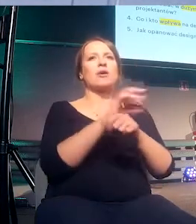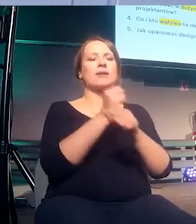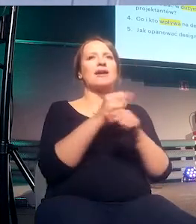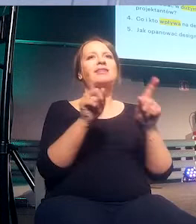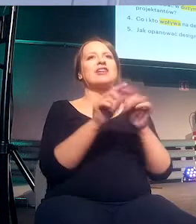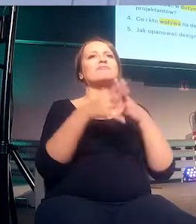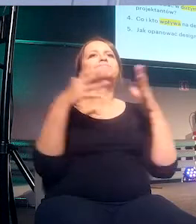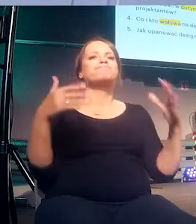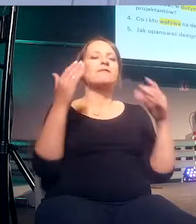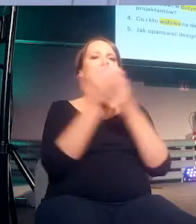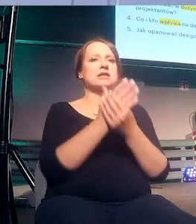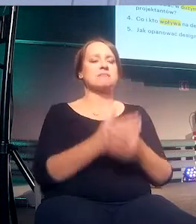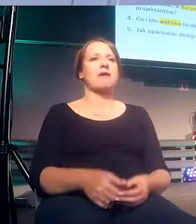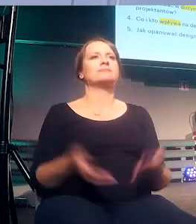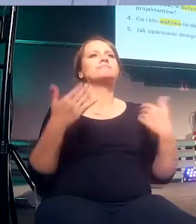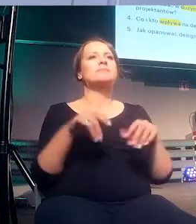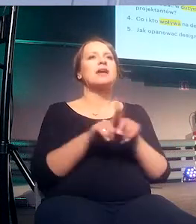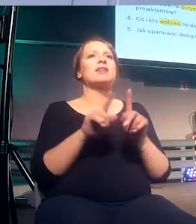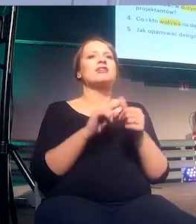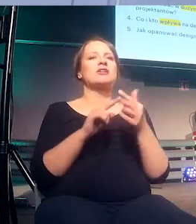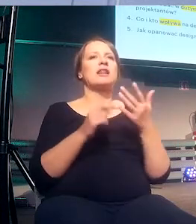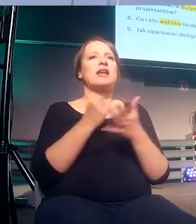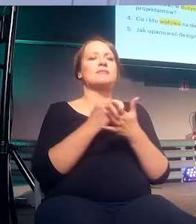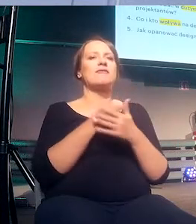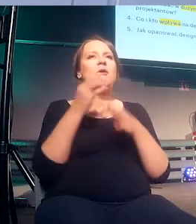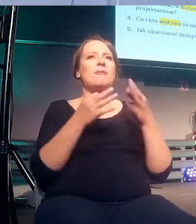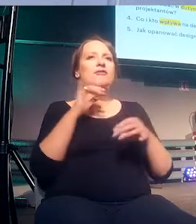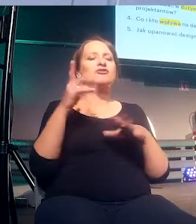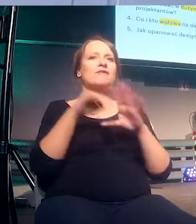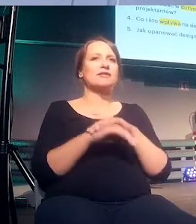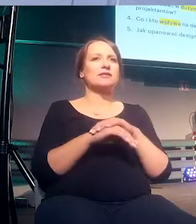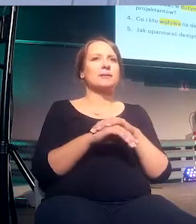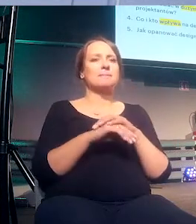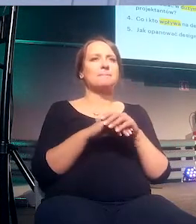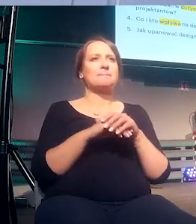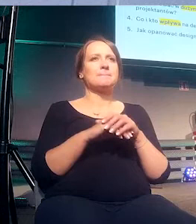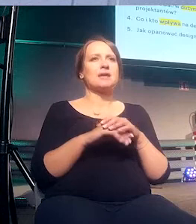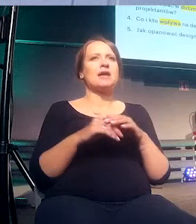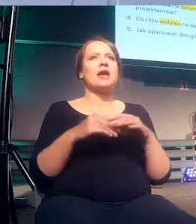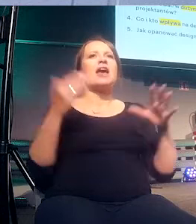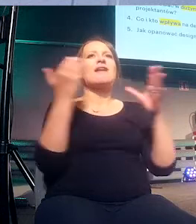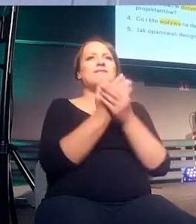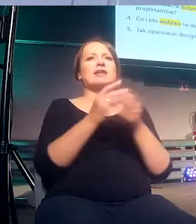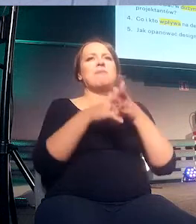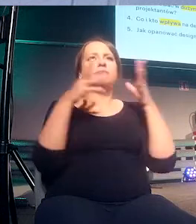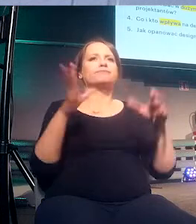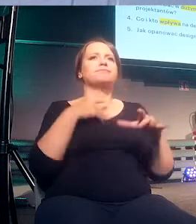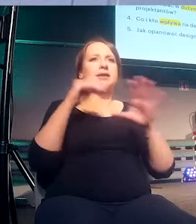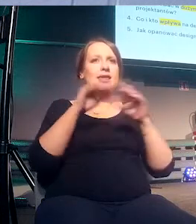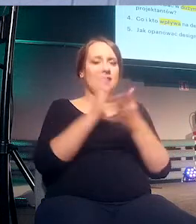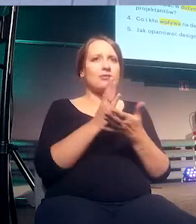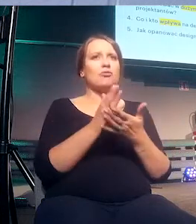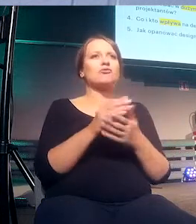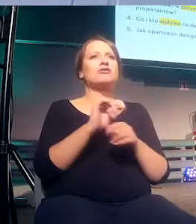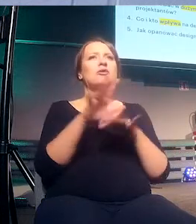korporacji. Następnie opowiem parę rzeczy o tym, co się dzieje, kiedy w tej korporacji jesteśmy i trzeba pracować w dużym